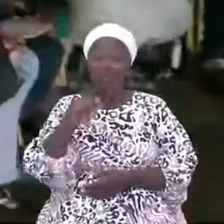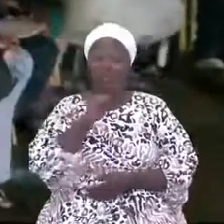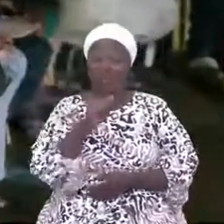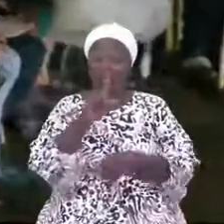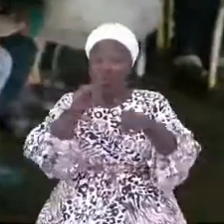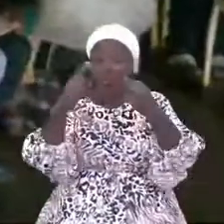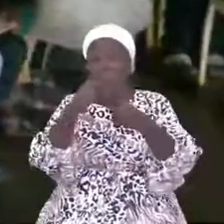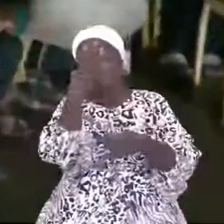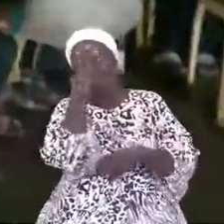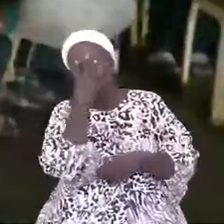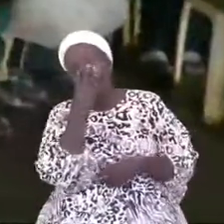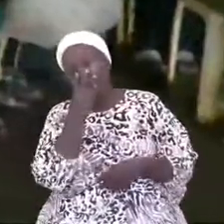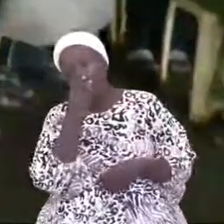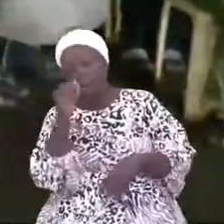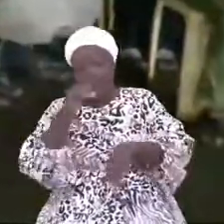non?